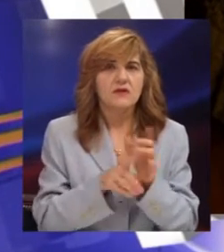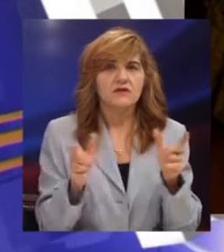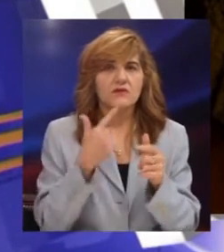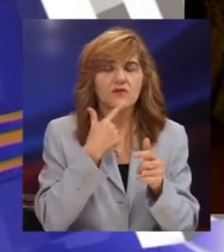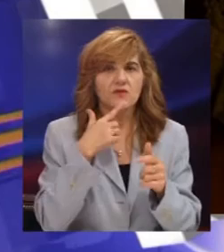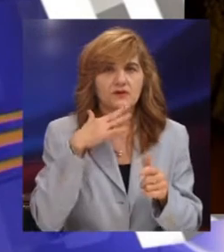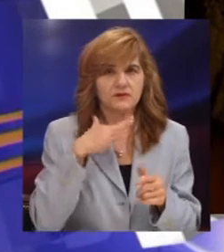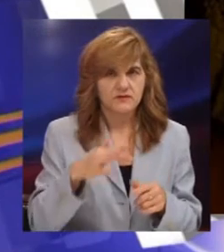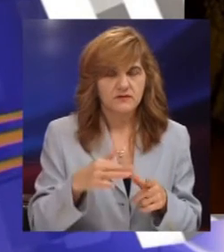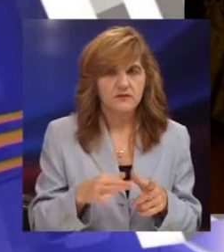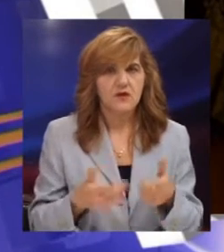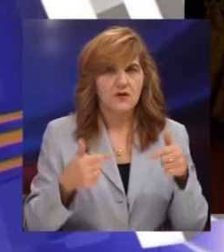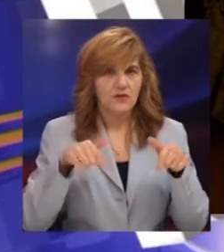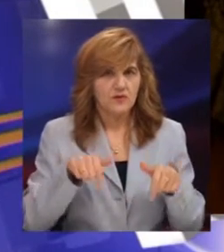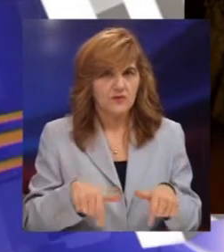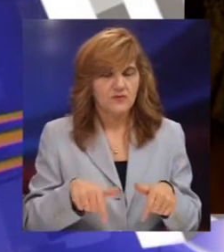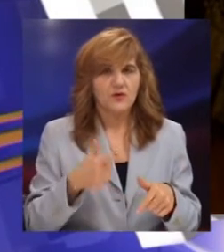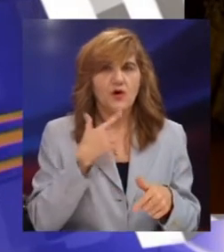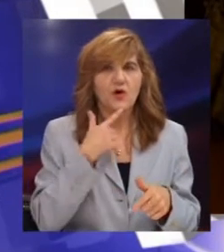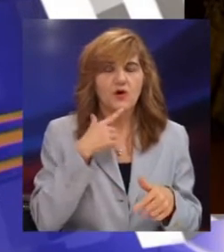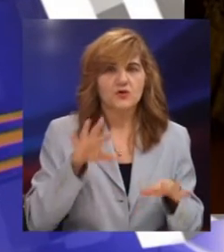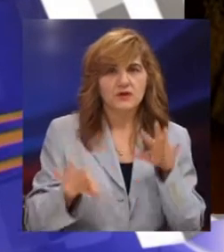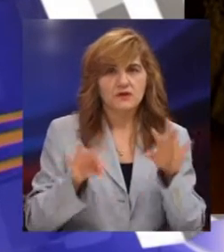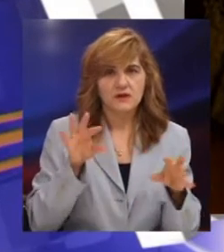ove oktobarske izbore 2014. izašlo